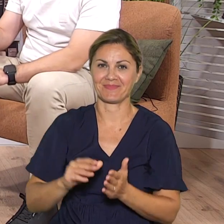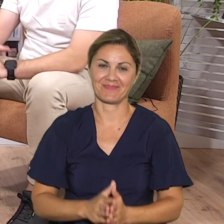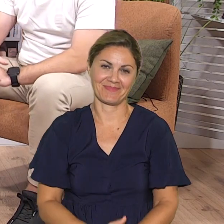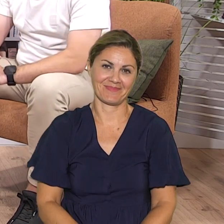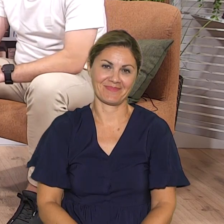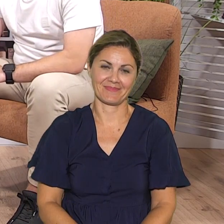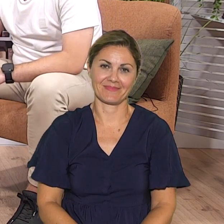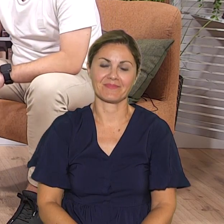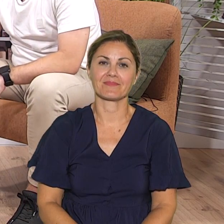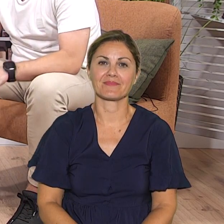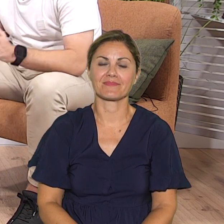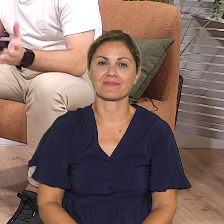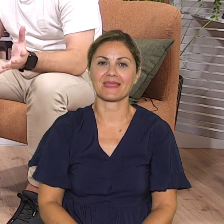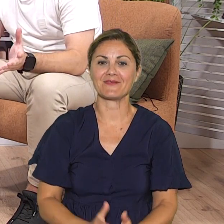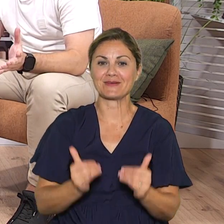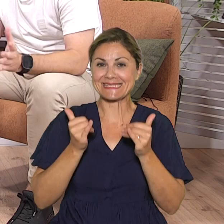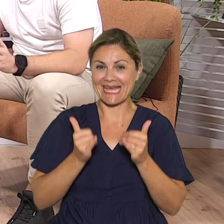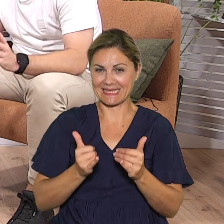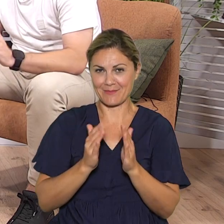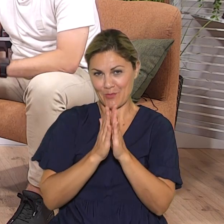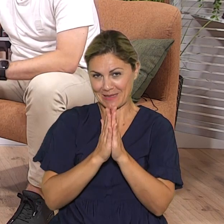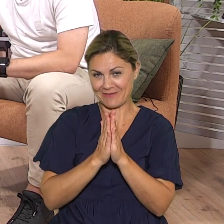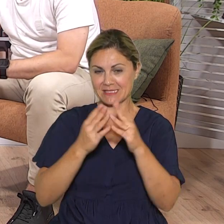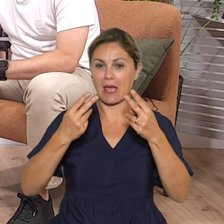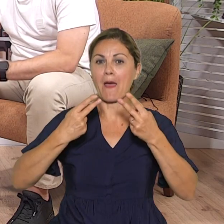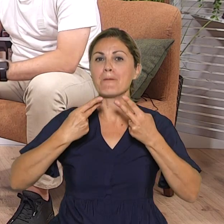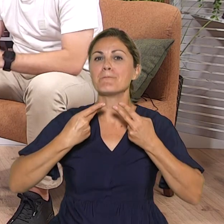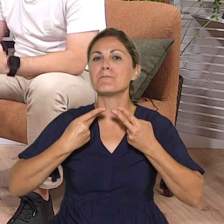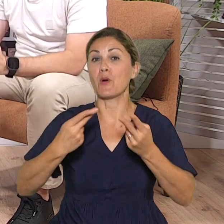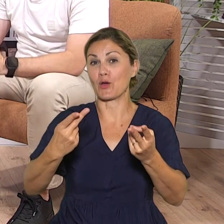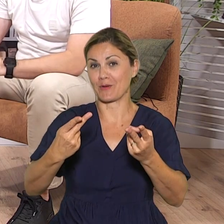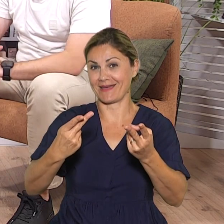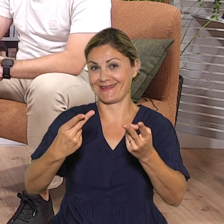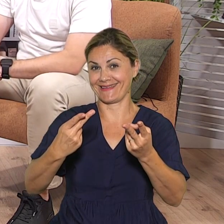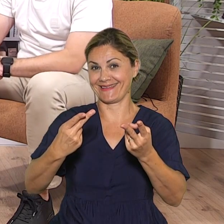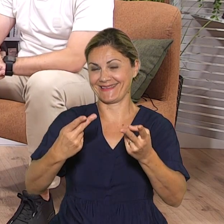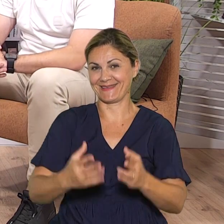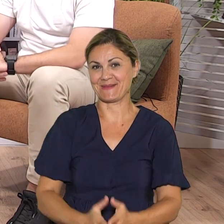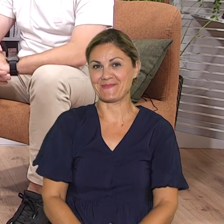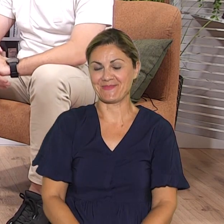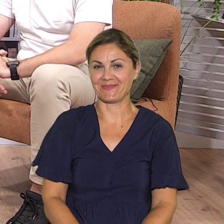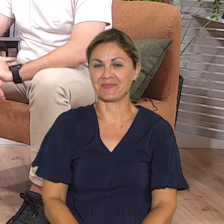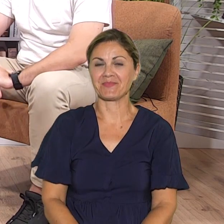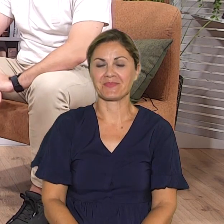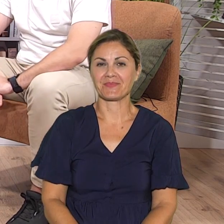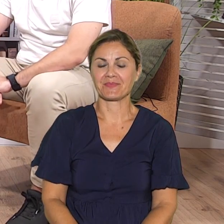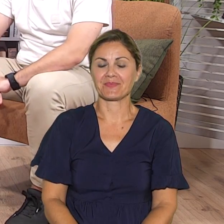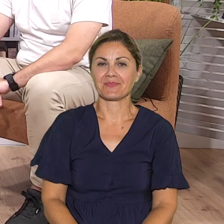ja bih sad zamolio vas da pošaljete evo, poruku mladima, neku inspirativnu prije završetka naše